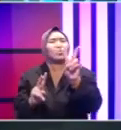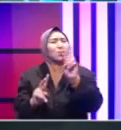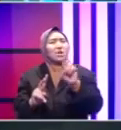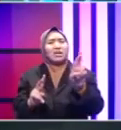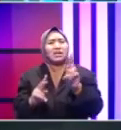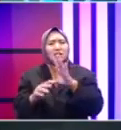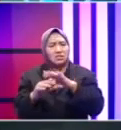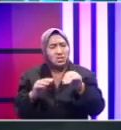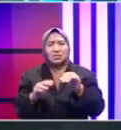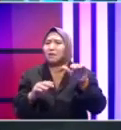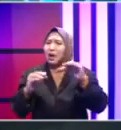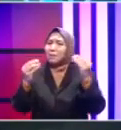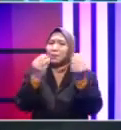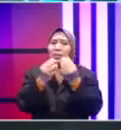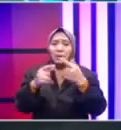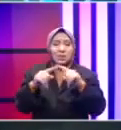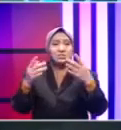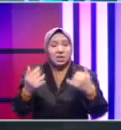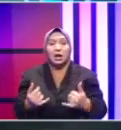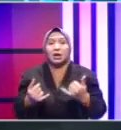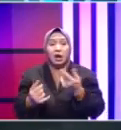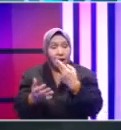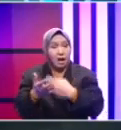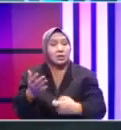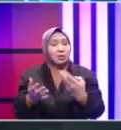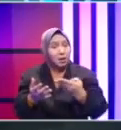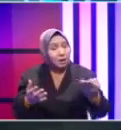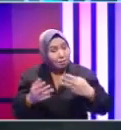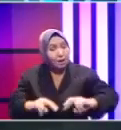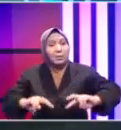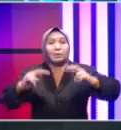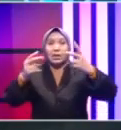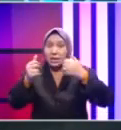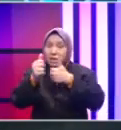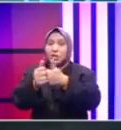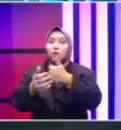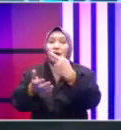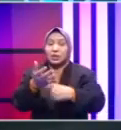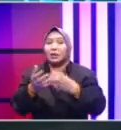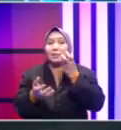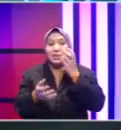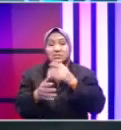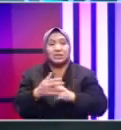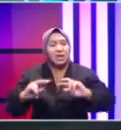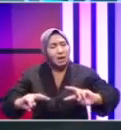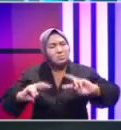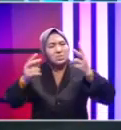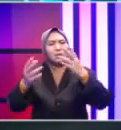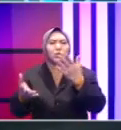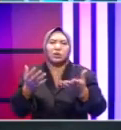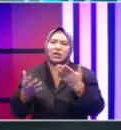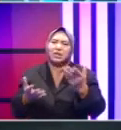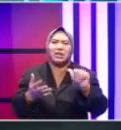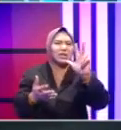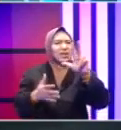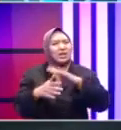dalam dua dekade Hayek tapi sekarang keberadaan naik-naik generasi sebagai keluarga berat betulkah ini kalau aksi mungkin inilah